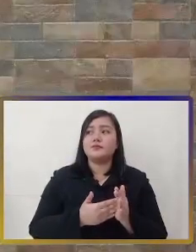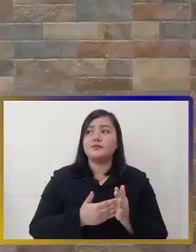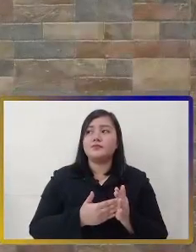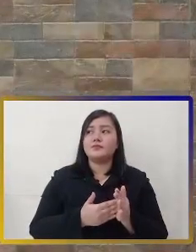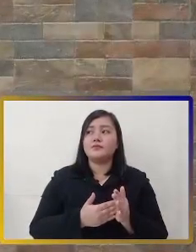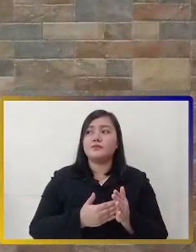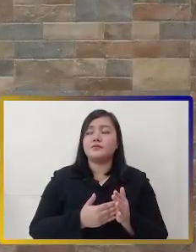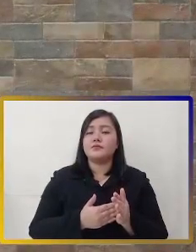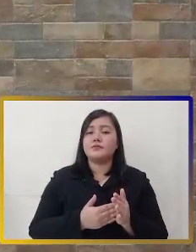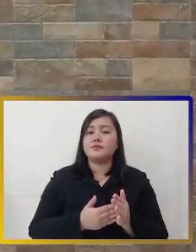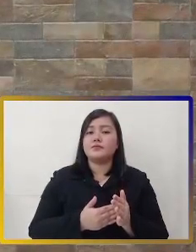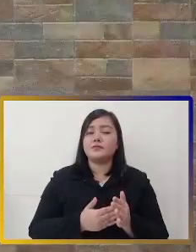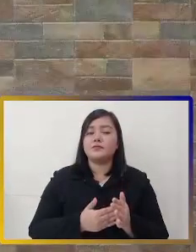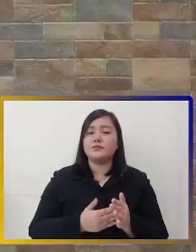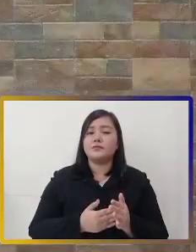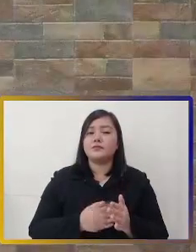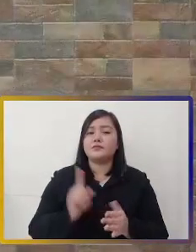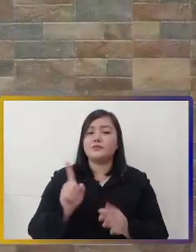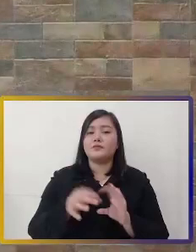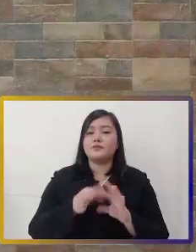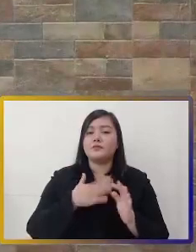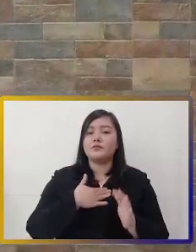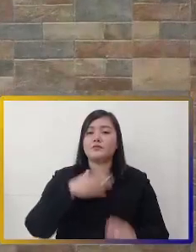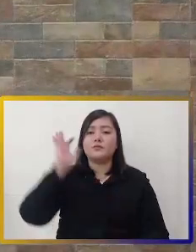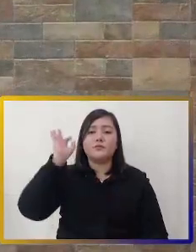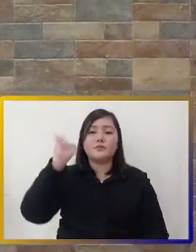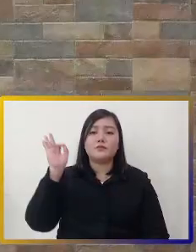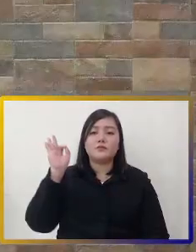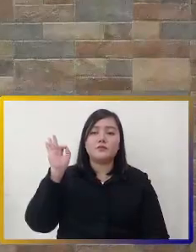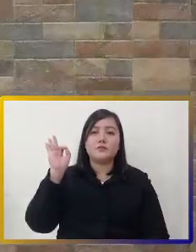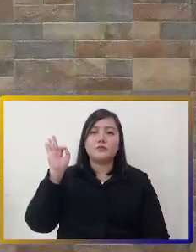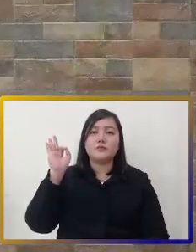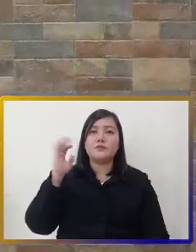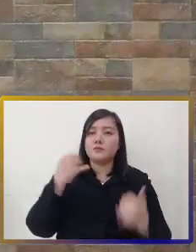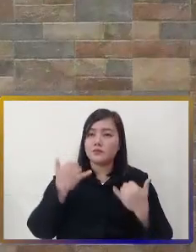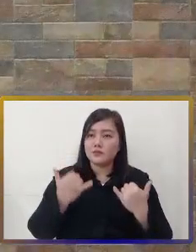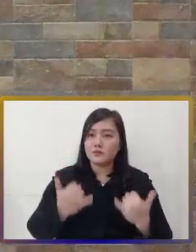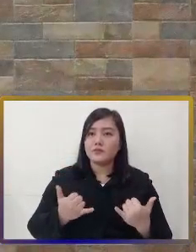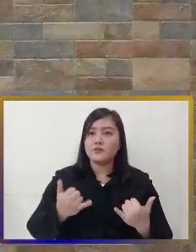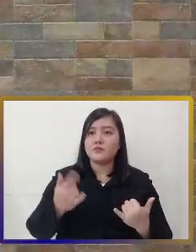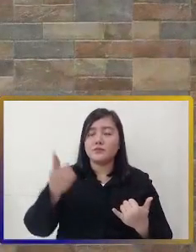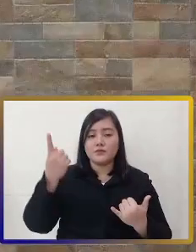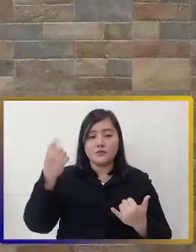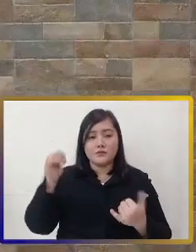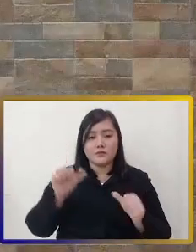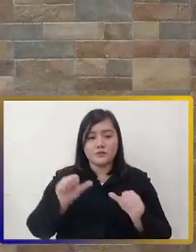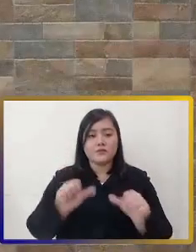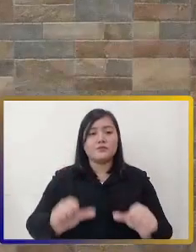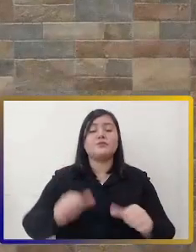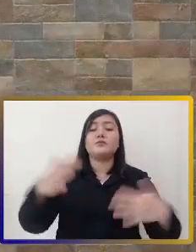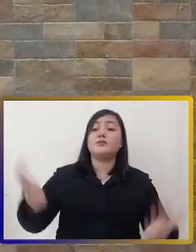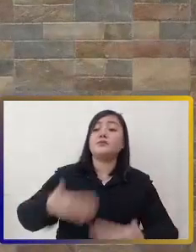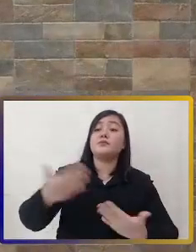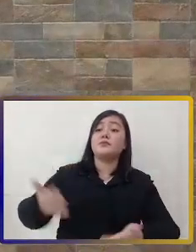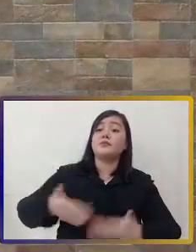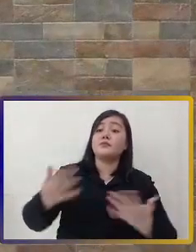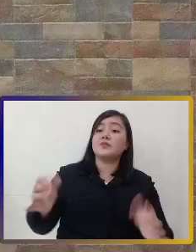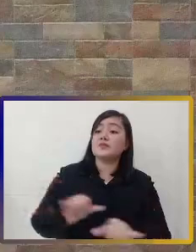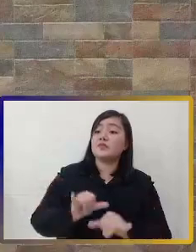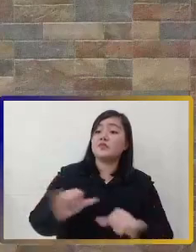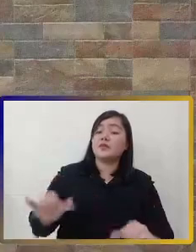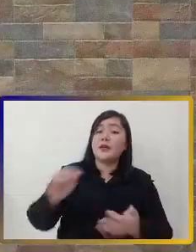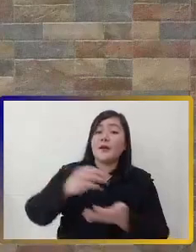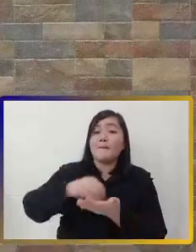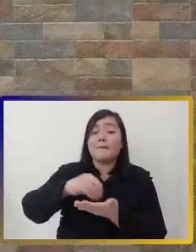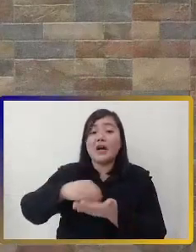one of my preachings, mga kapatid, kung naalala niyo po, nabanggit ko po dito, ngayon pinopromote na naman nila yung the same practice na ginawa ni Constantine,